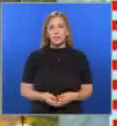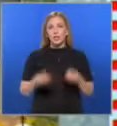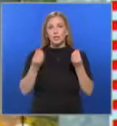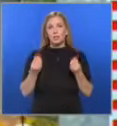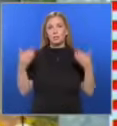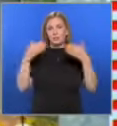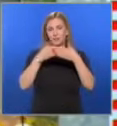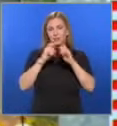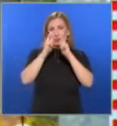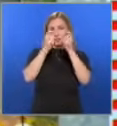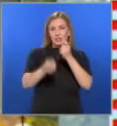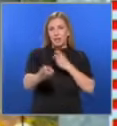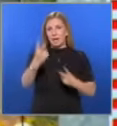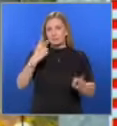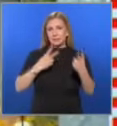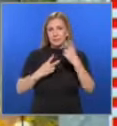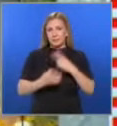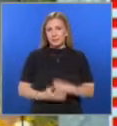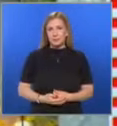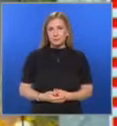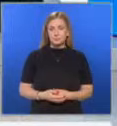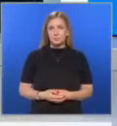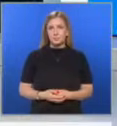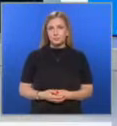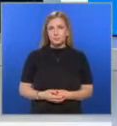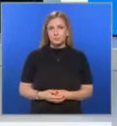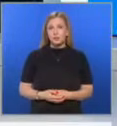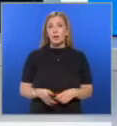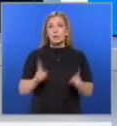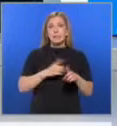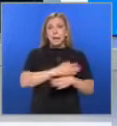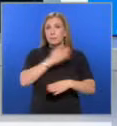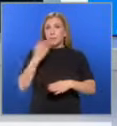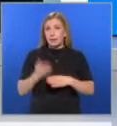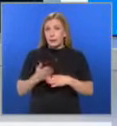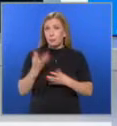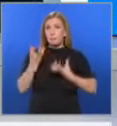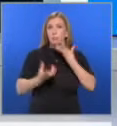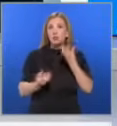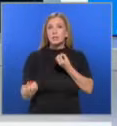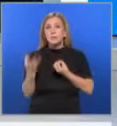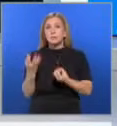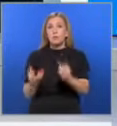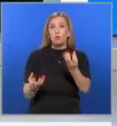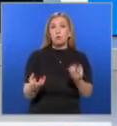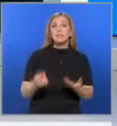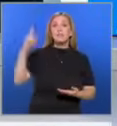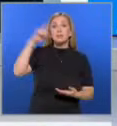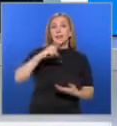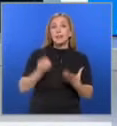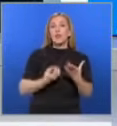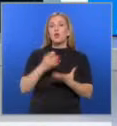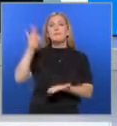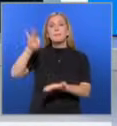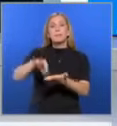Започват новините в 18. Аз съм Нора Арсова. Добър вечер. Няма край. Пожари избухват в страната всеки ден на нови